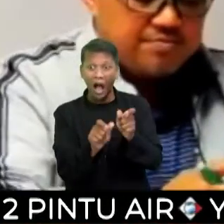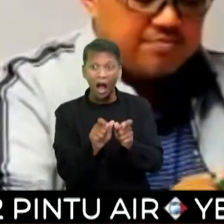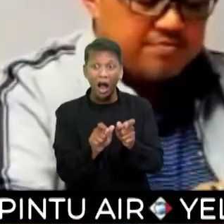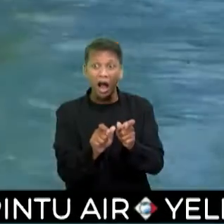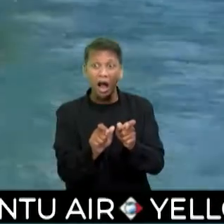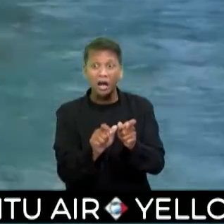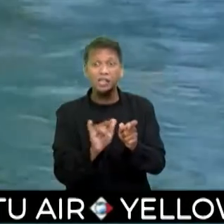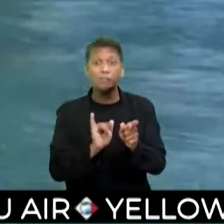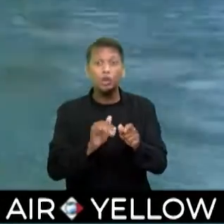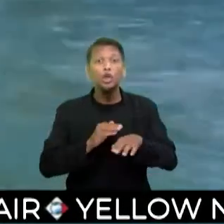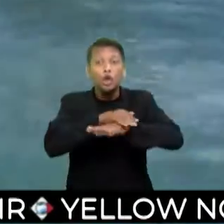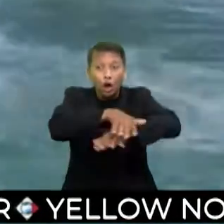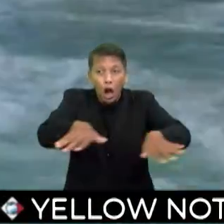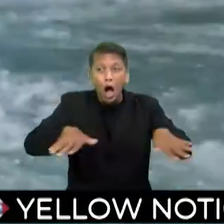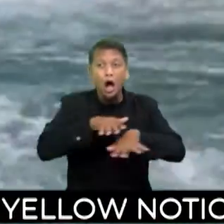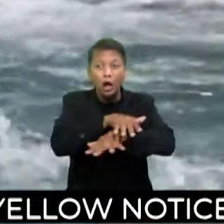berenang.